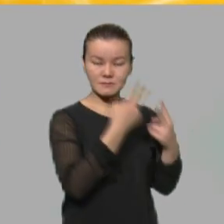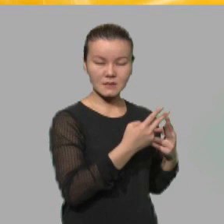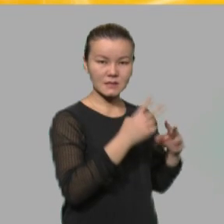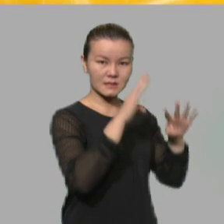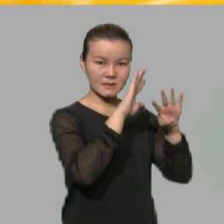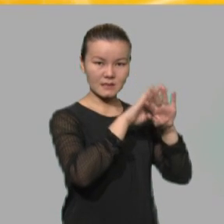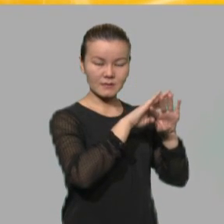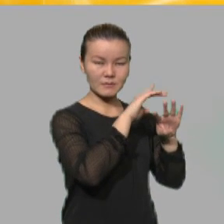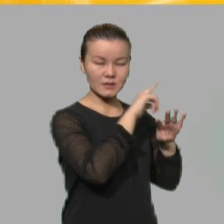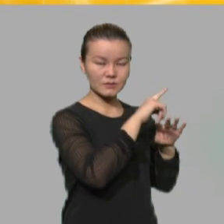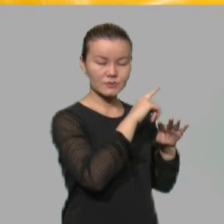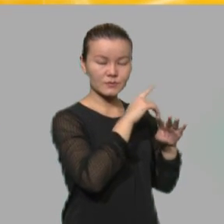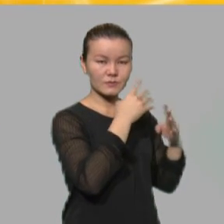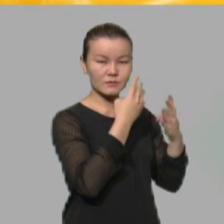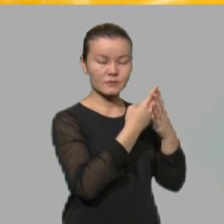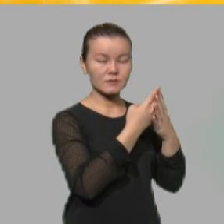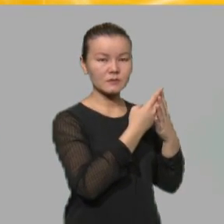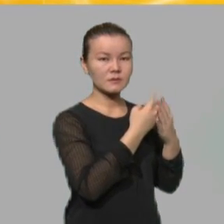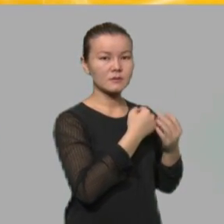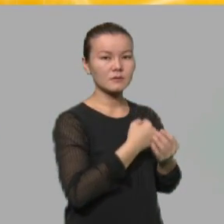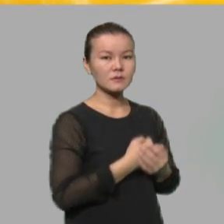Посмотрите на таблицу.